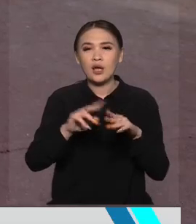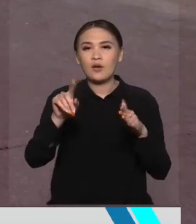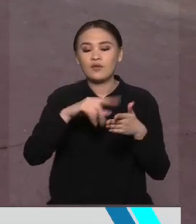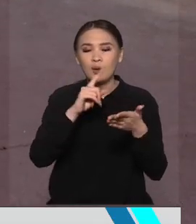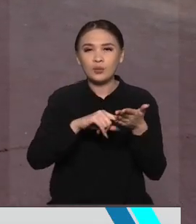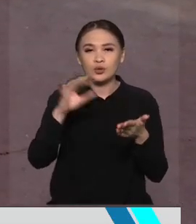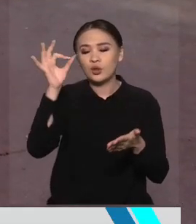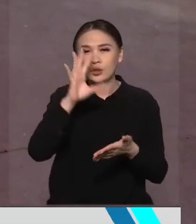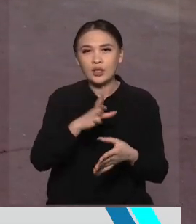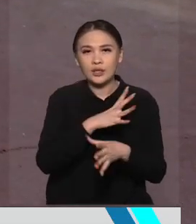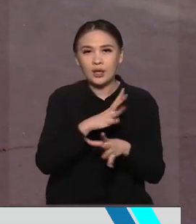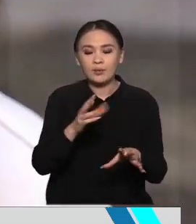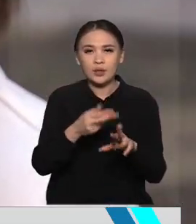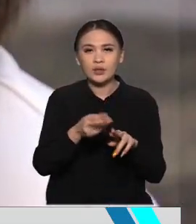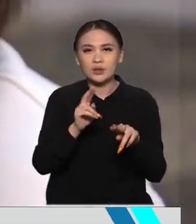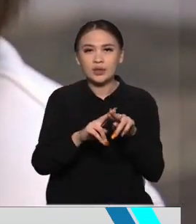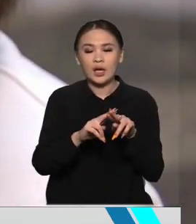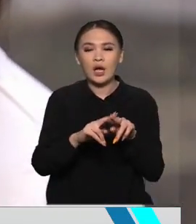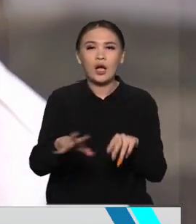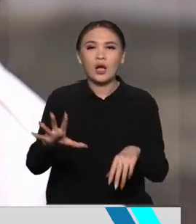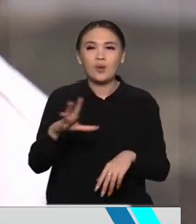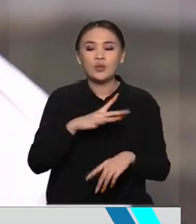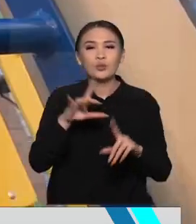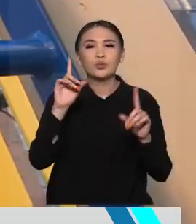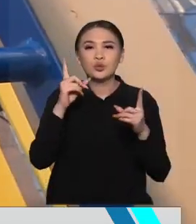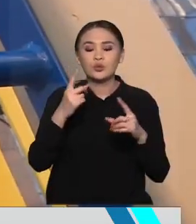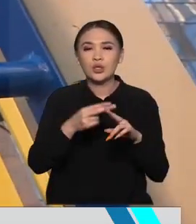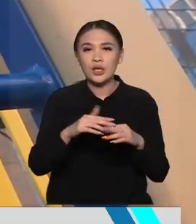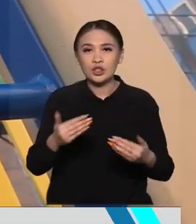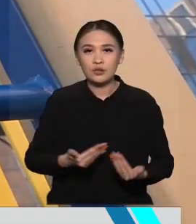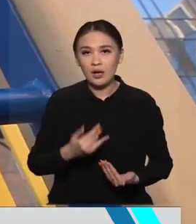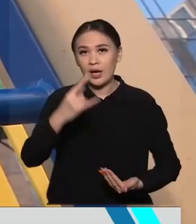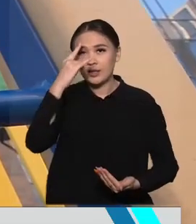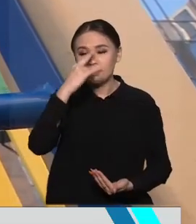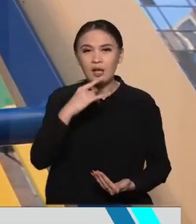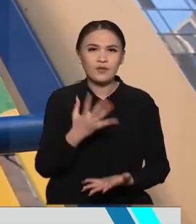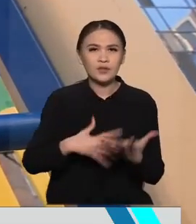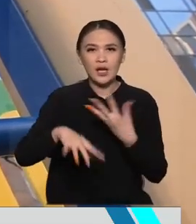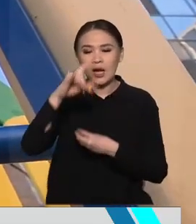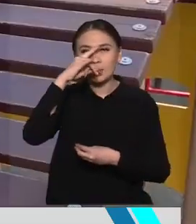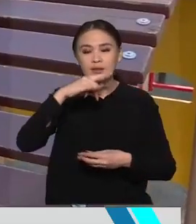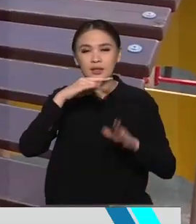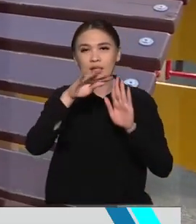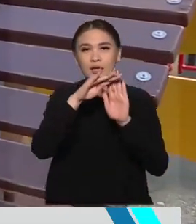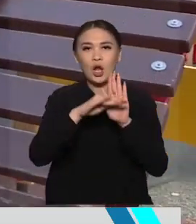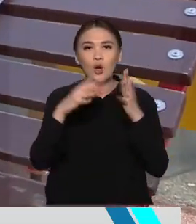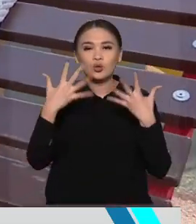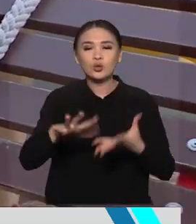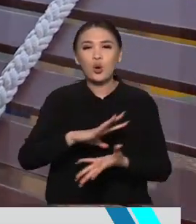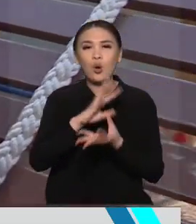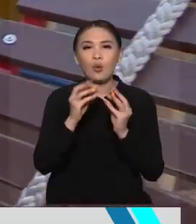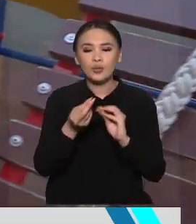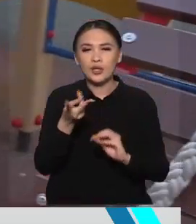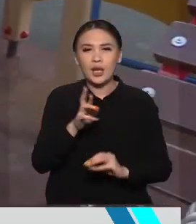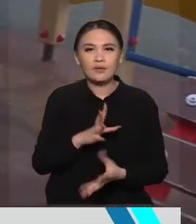сомнений, делать это или нет, не возникало, говорит Елена. А все потому, что, живя в Казахстане, все казахские традиции стали уже общими для